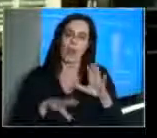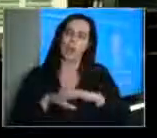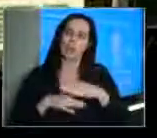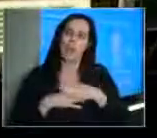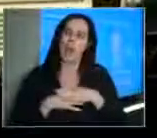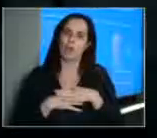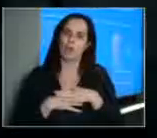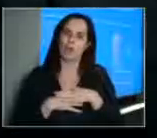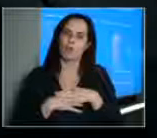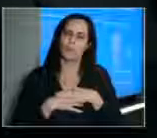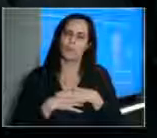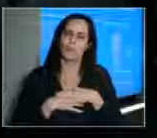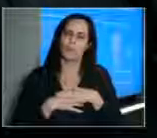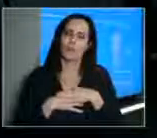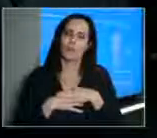תפקידנו,